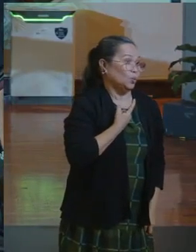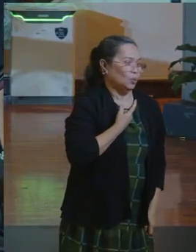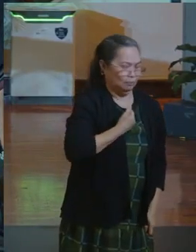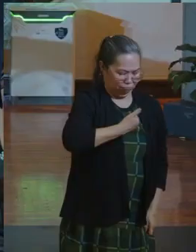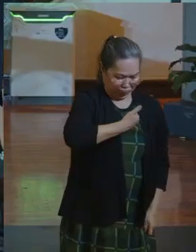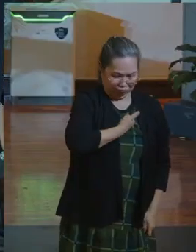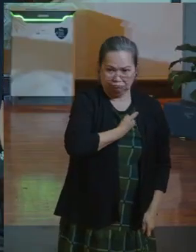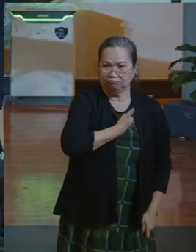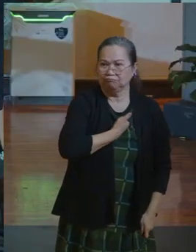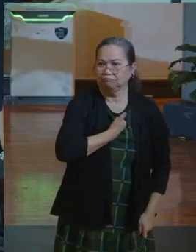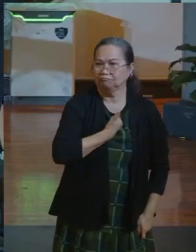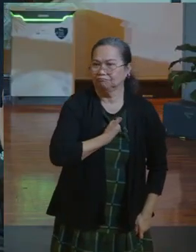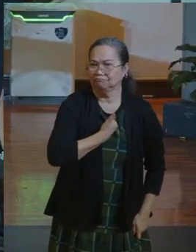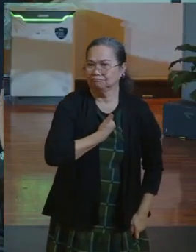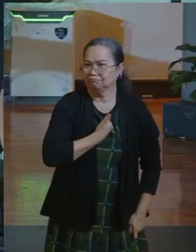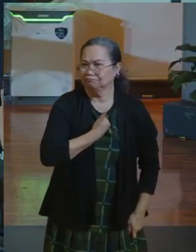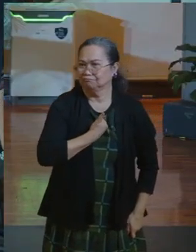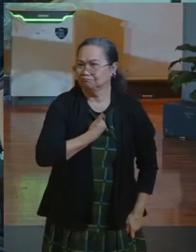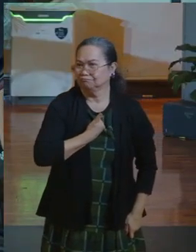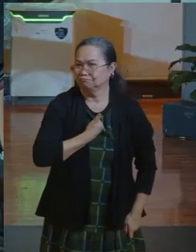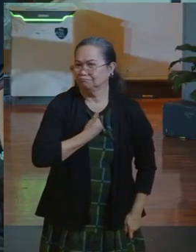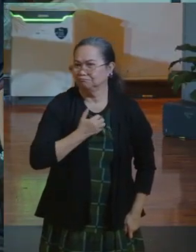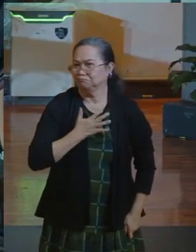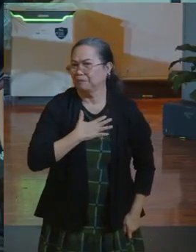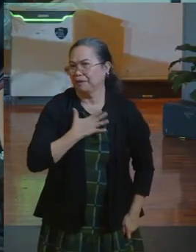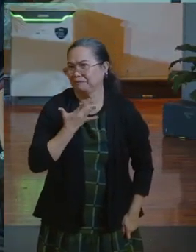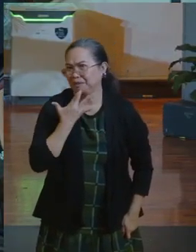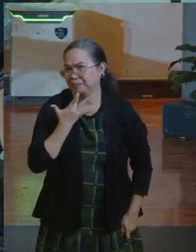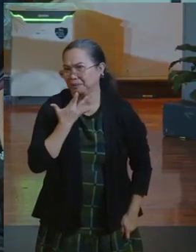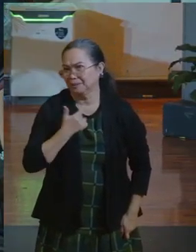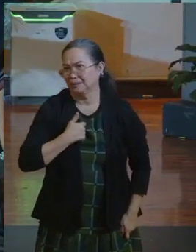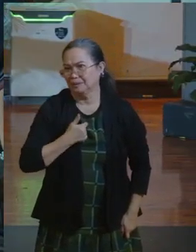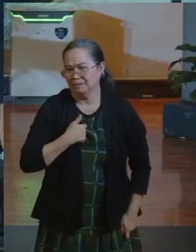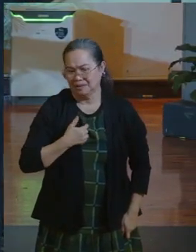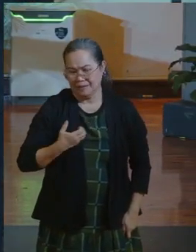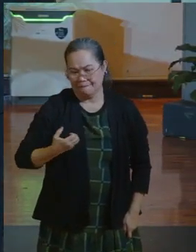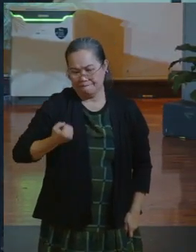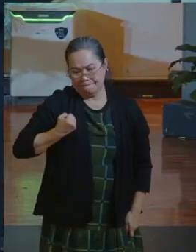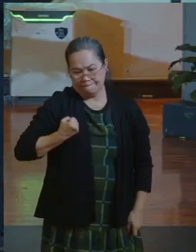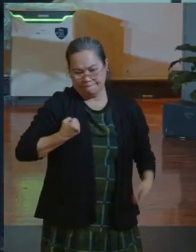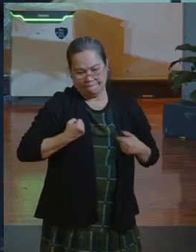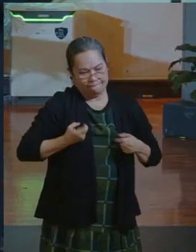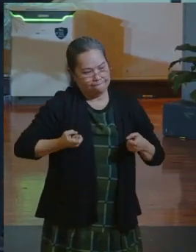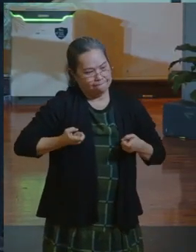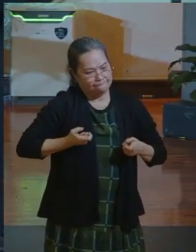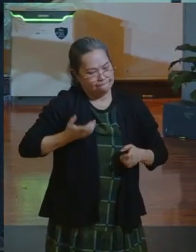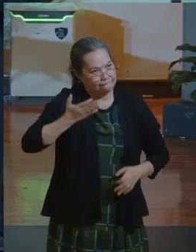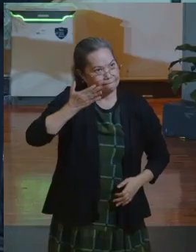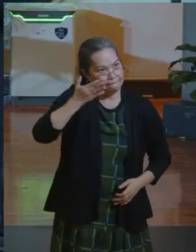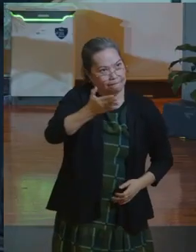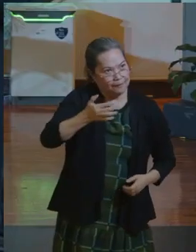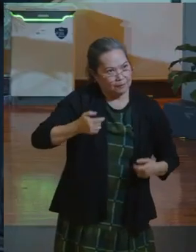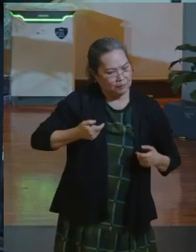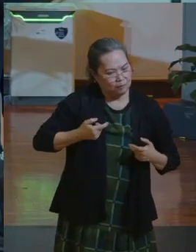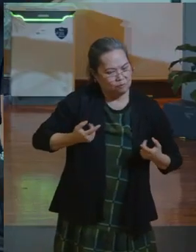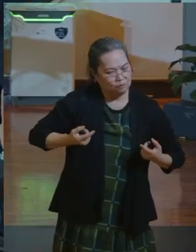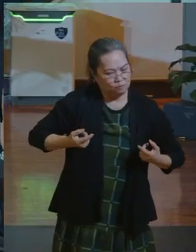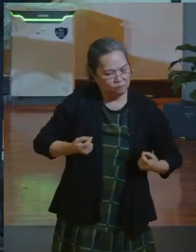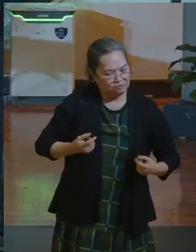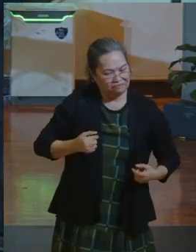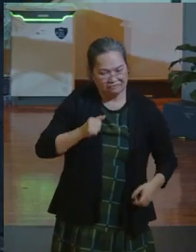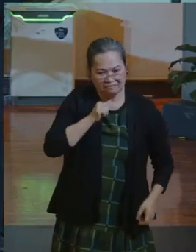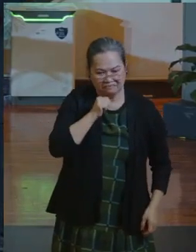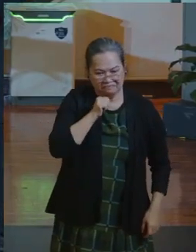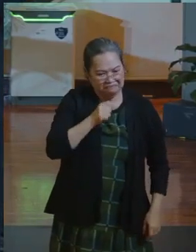ating sarili. Gusto natin, hawak natin ang ating kinabukasan. Ayaw natin